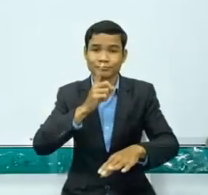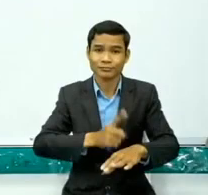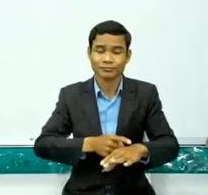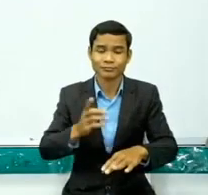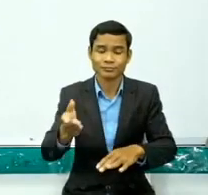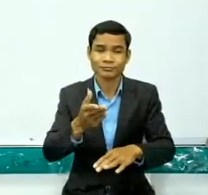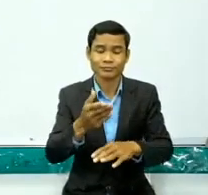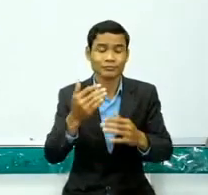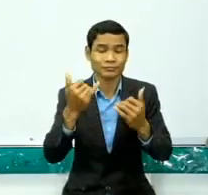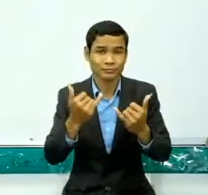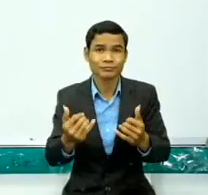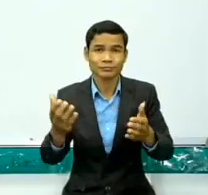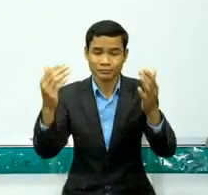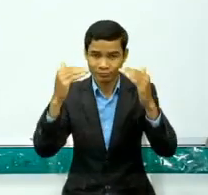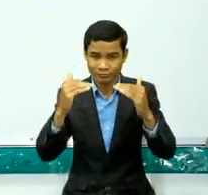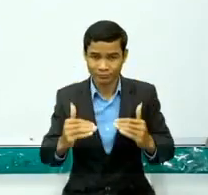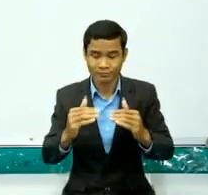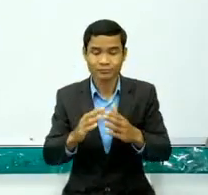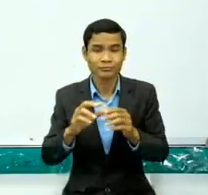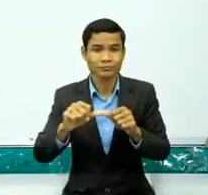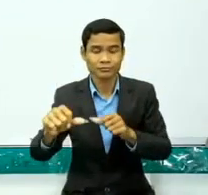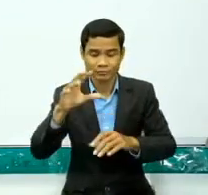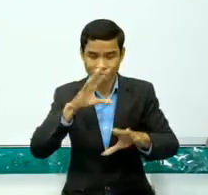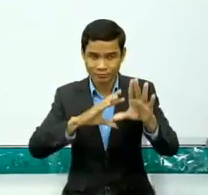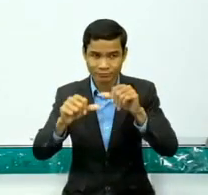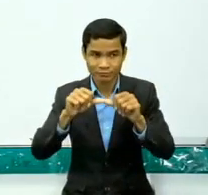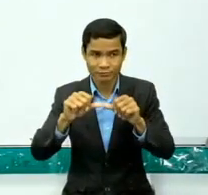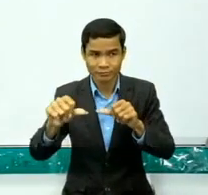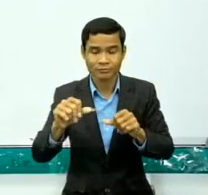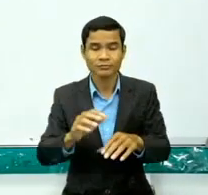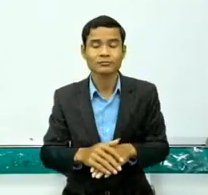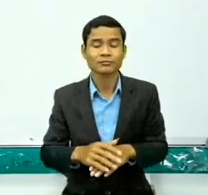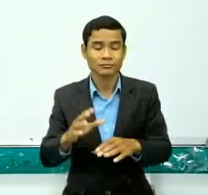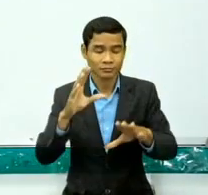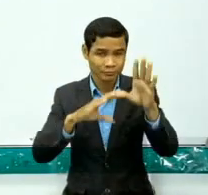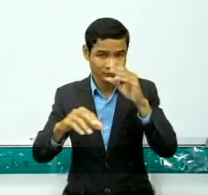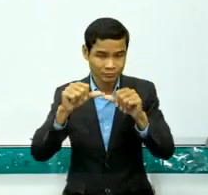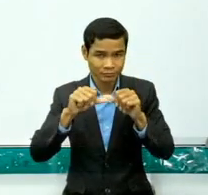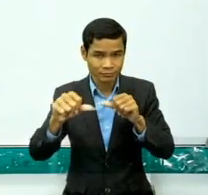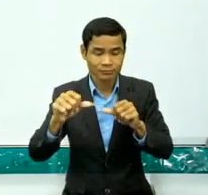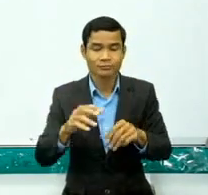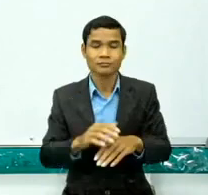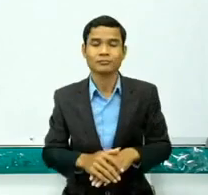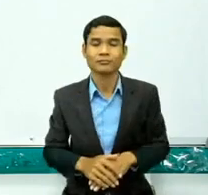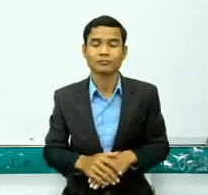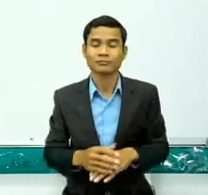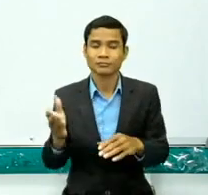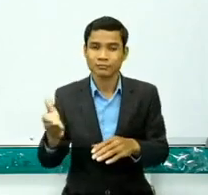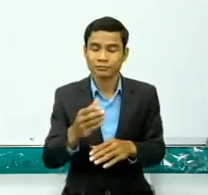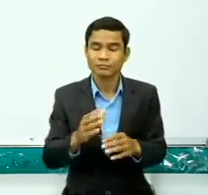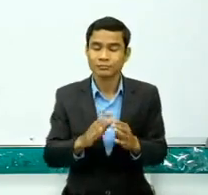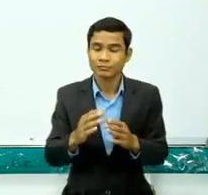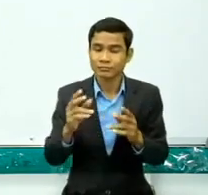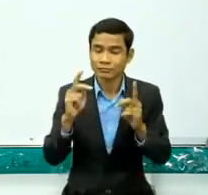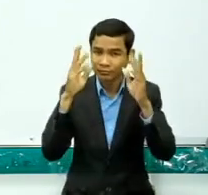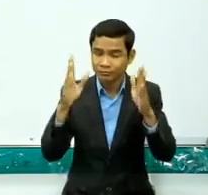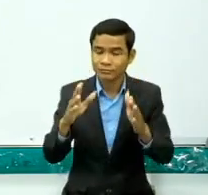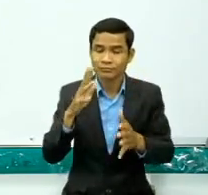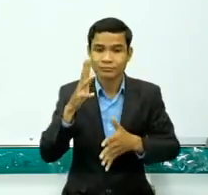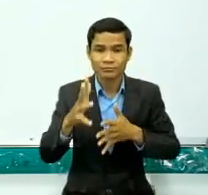អរគុណឥឡូវយើងត្រឡប់មកបន្តការសិក្សារបស់យើងចាបន្តទៀតមិញអ្នកគ្រូបាននាំកូនកូន